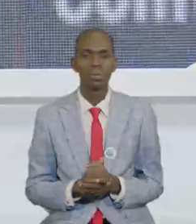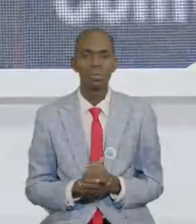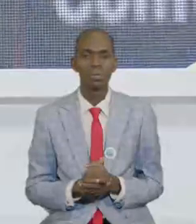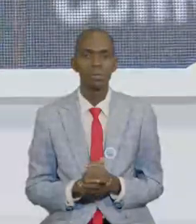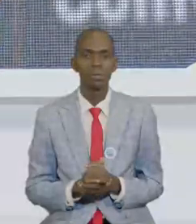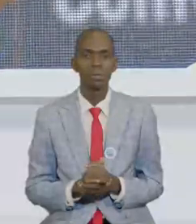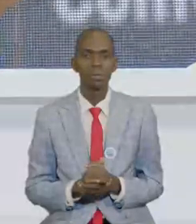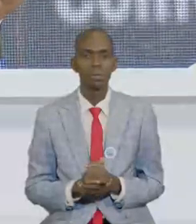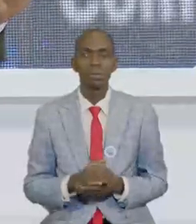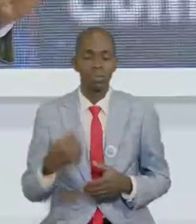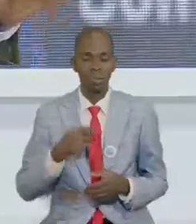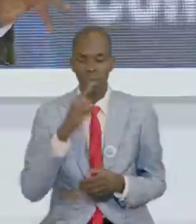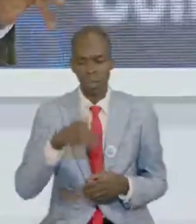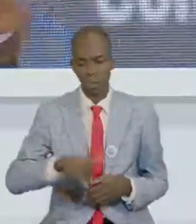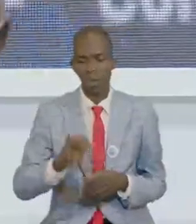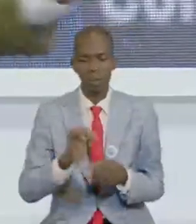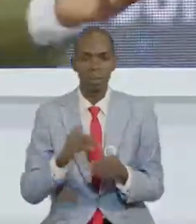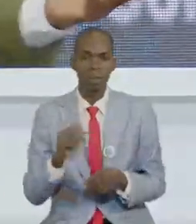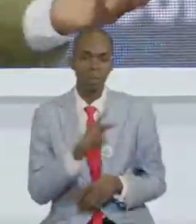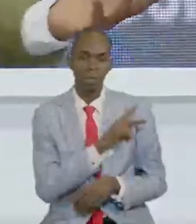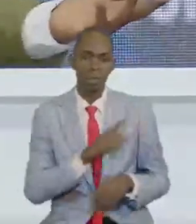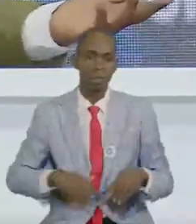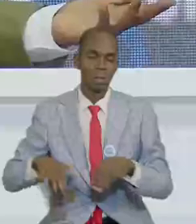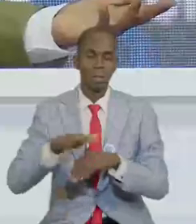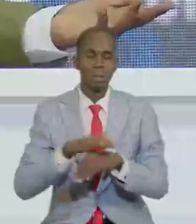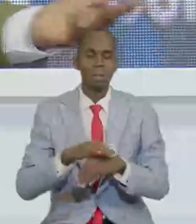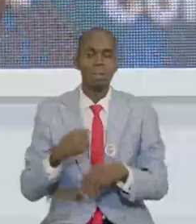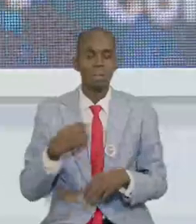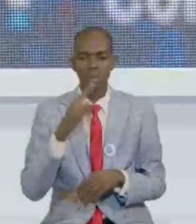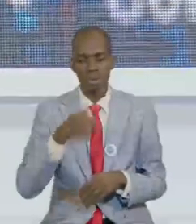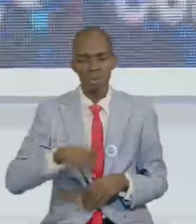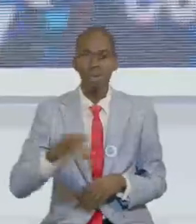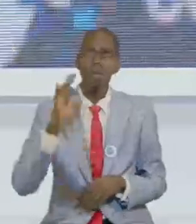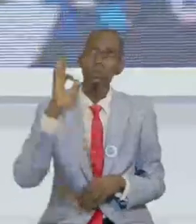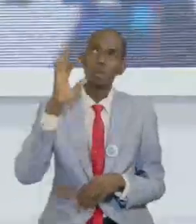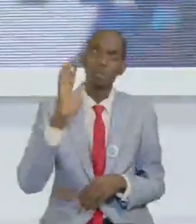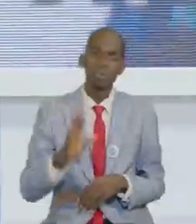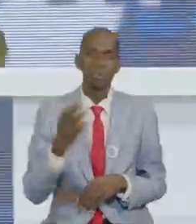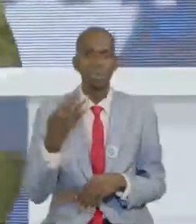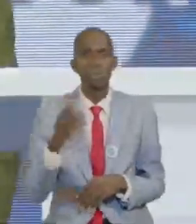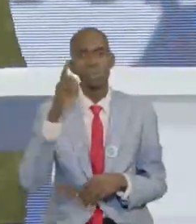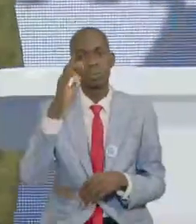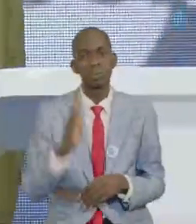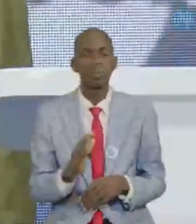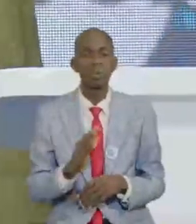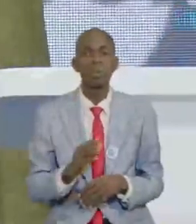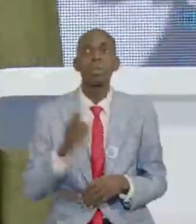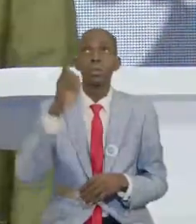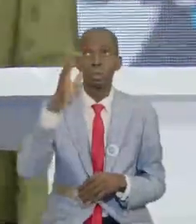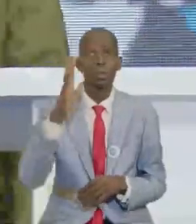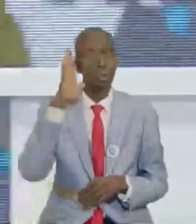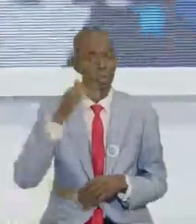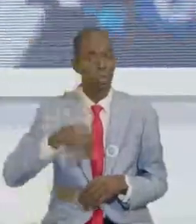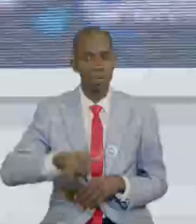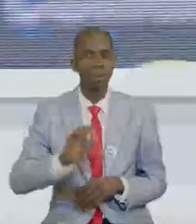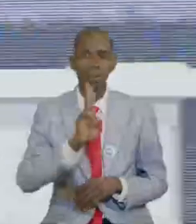We're still in the kingdom. Nous sommes toujours dans le royaume. We're still ministers of God. Nous sommes toujours ministres de Dieu. God is still going to use us. Dieu va toujours